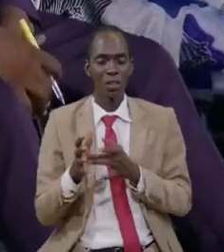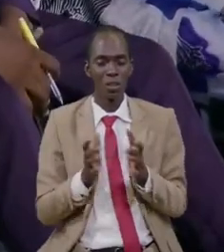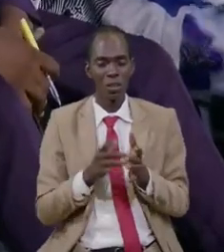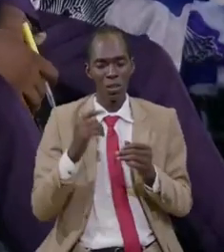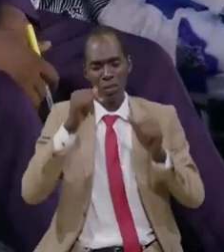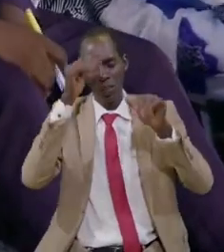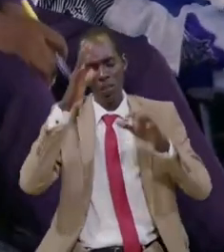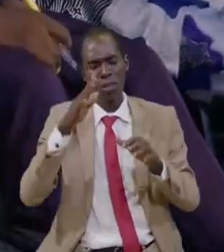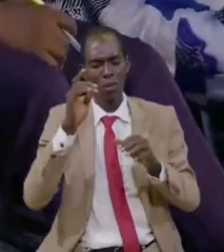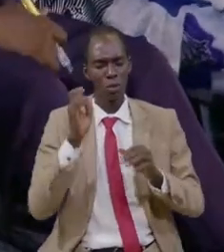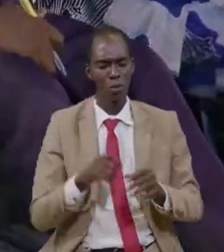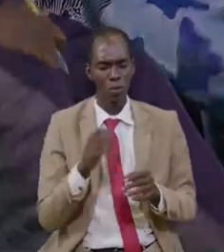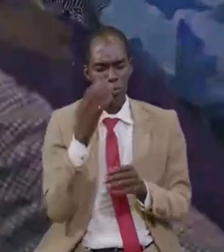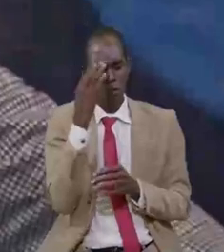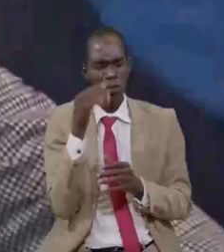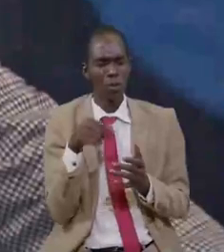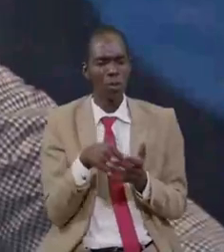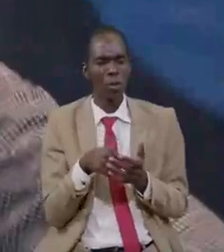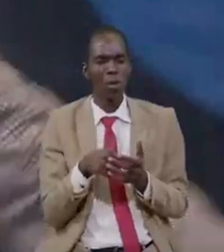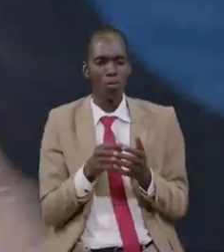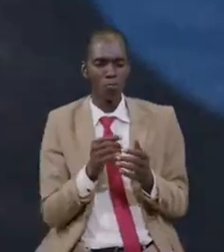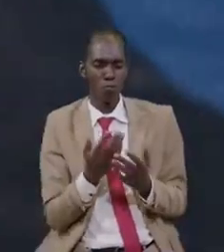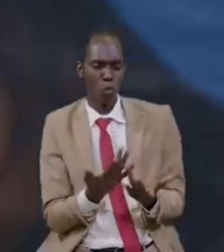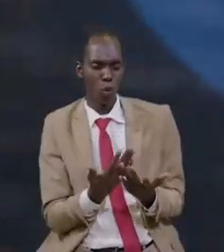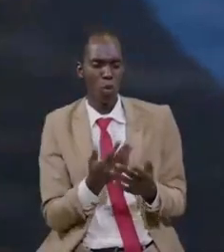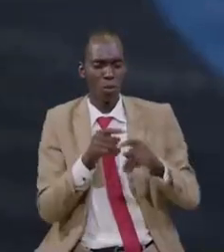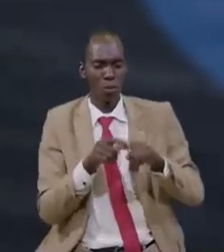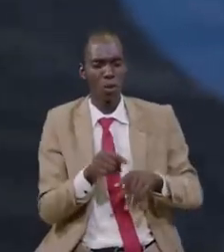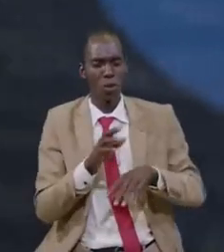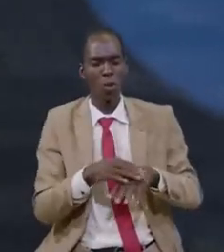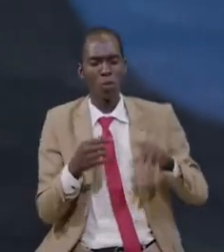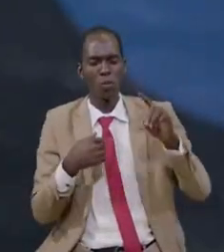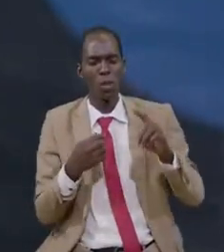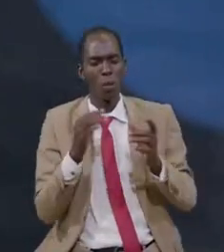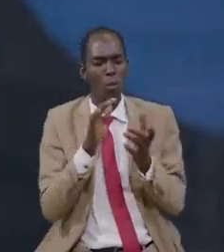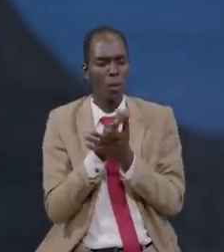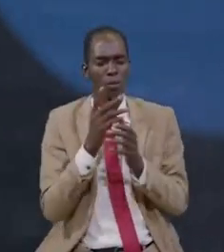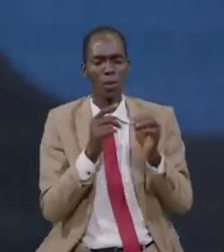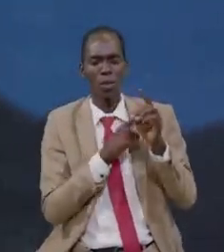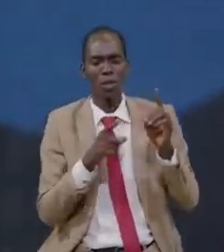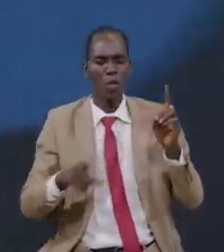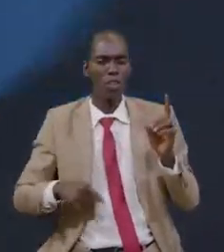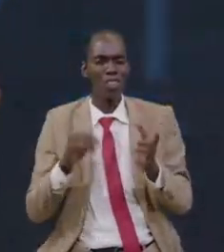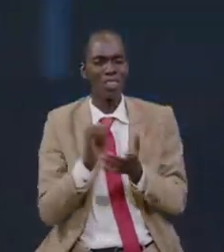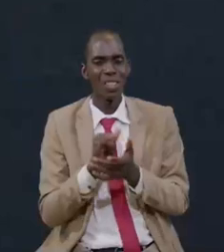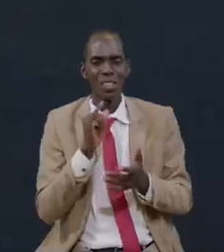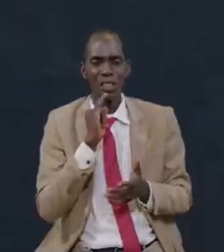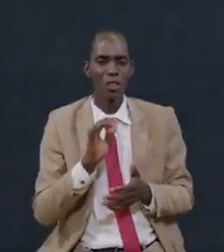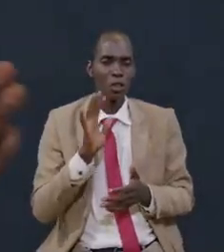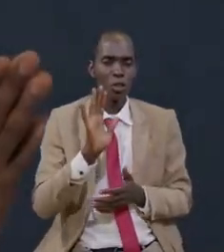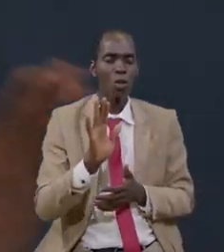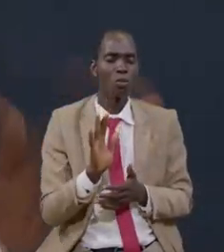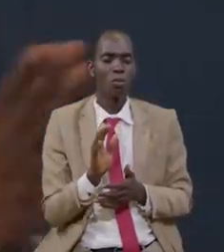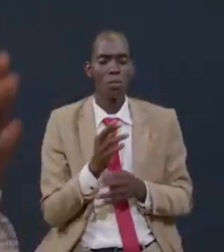lui, c'est votre rançon. Croyez en lui, c'est votre rançon. Embrassez-le, c'est votre rançon. C'est